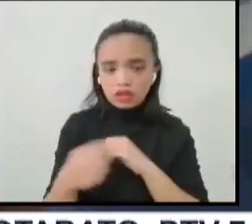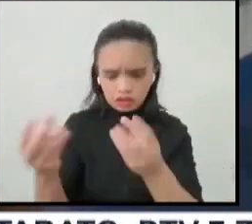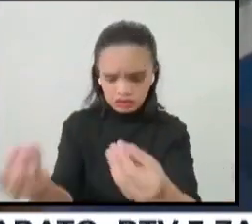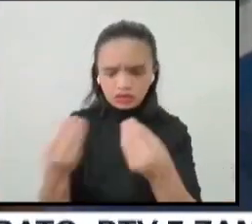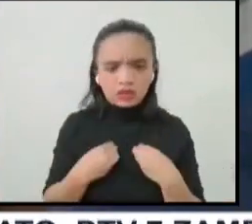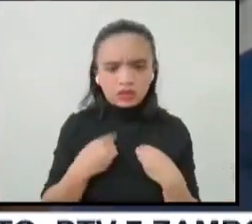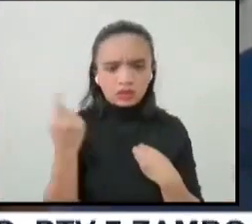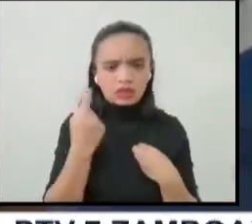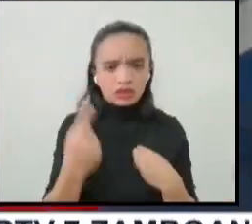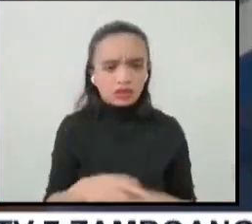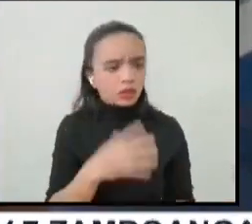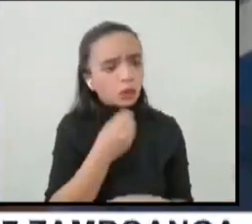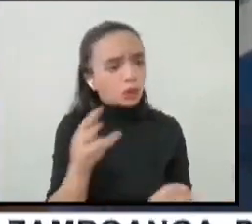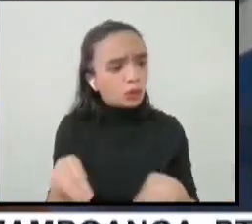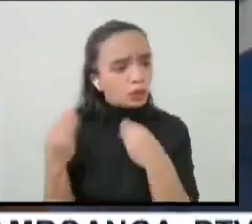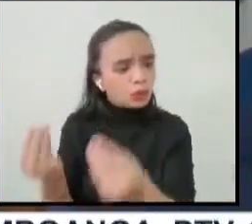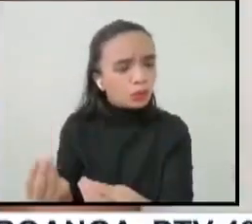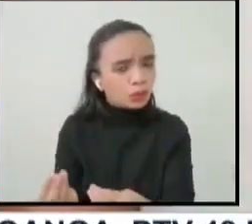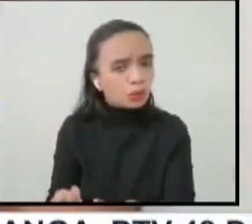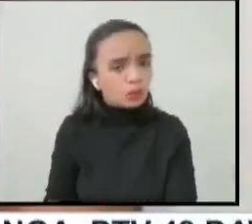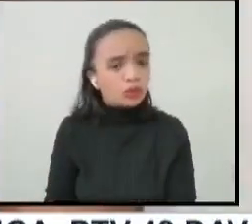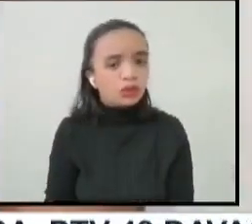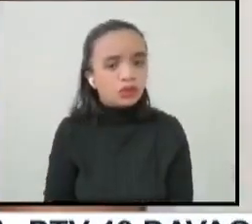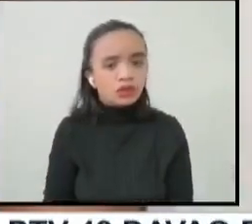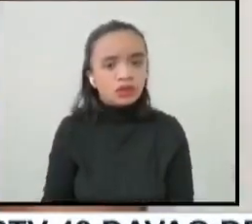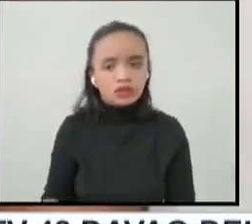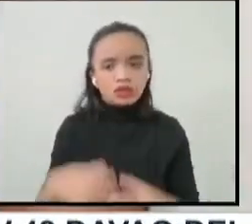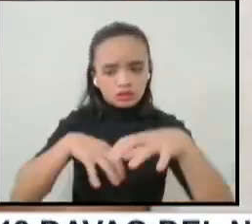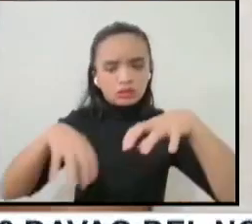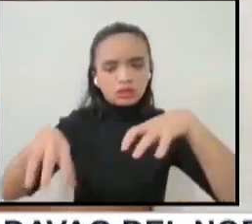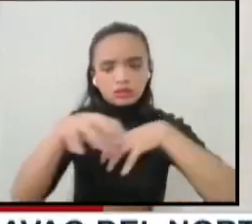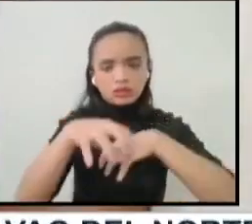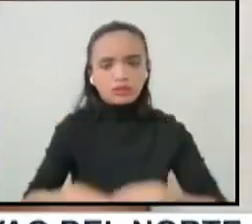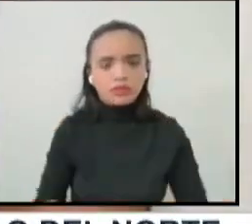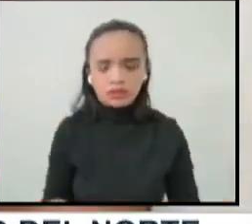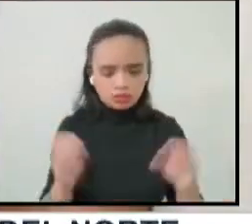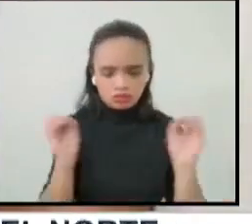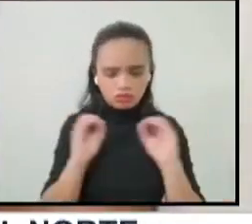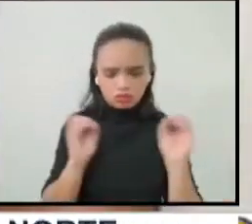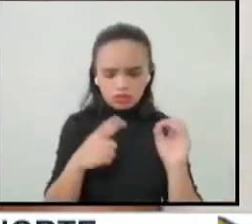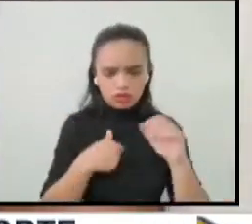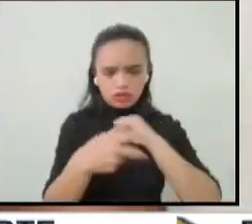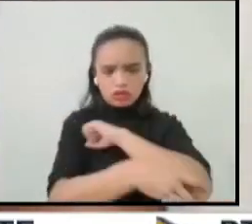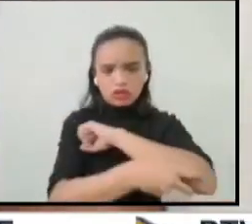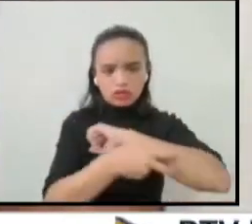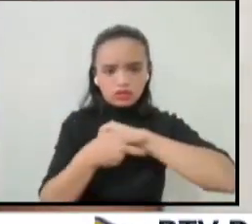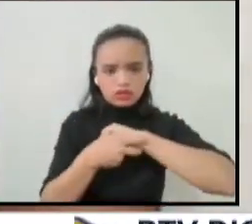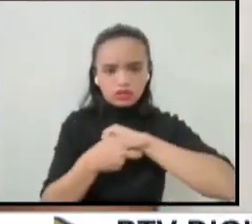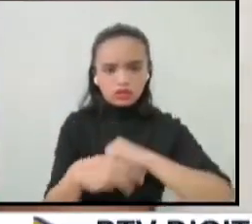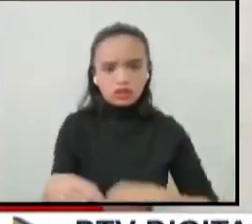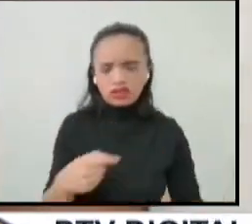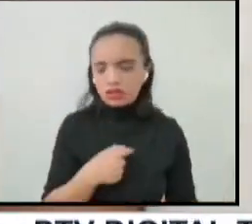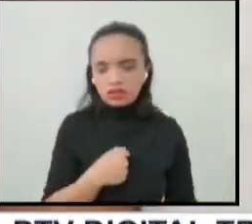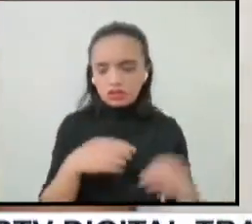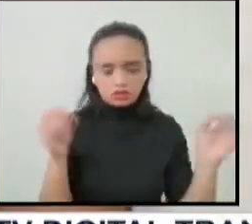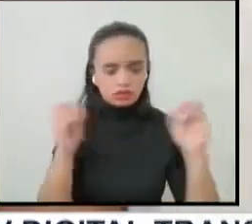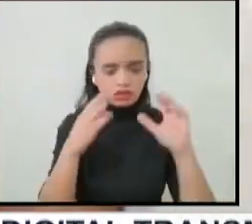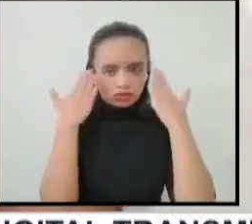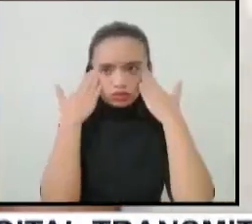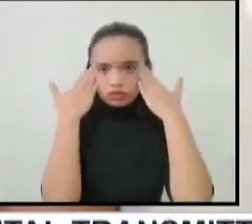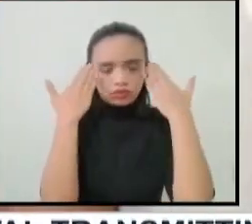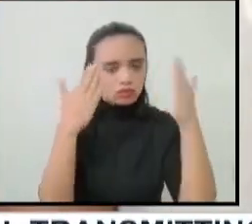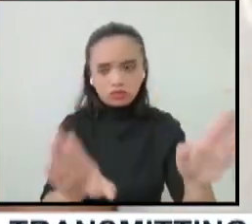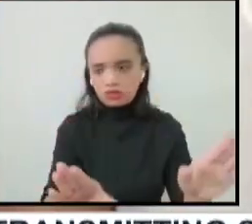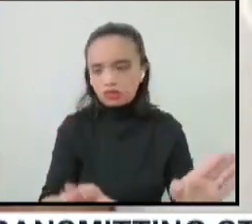nag-abot? Kapitbahay din. Wala po akong ninakaw. Wala akong kaalam-alam. Wala